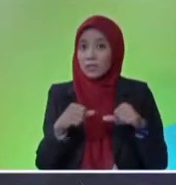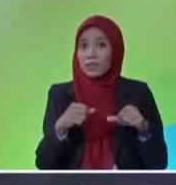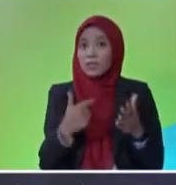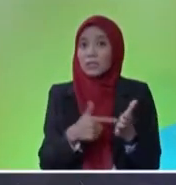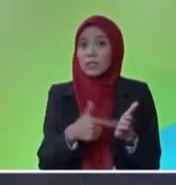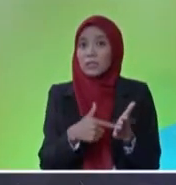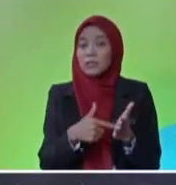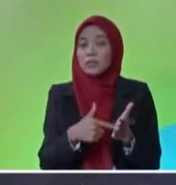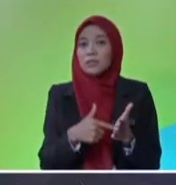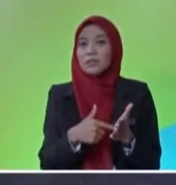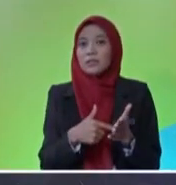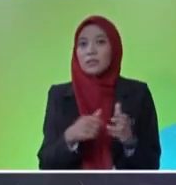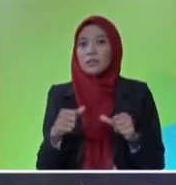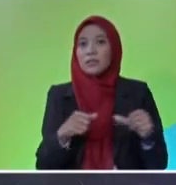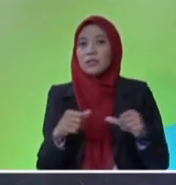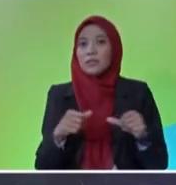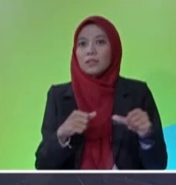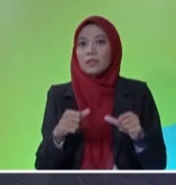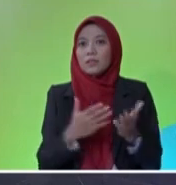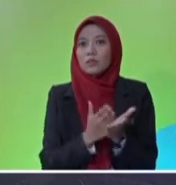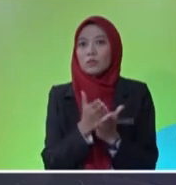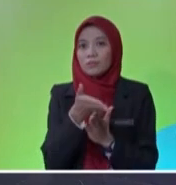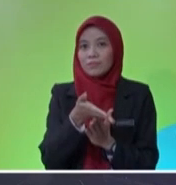ini activity seterusnya